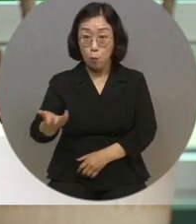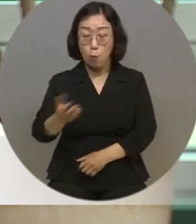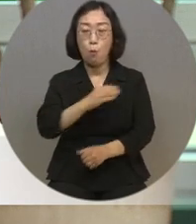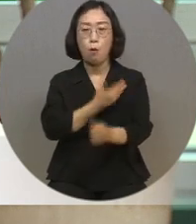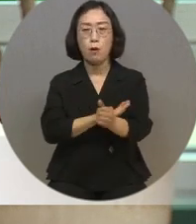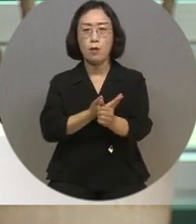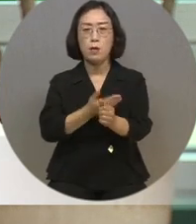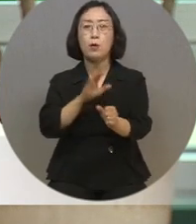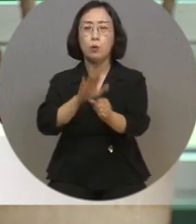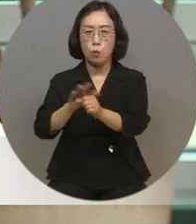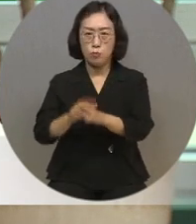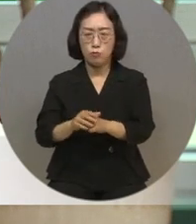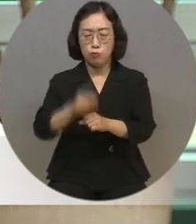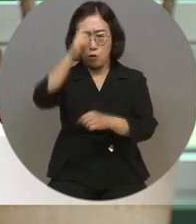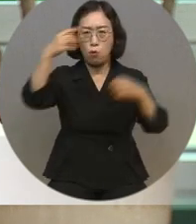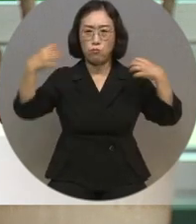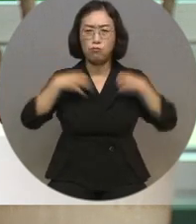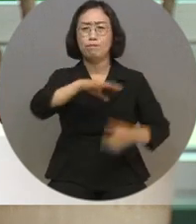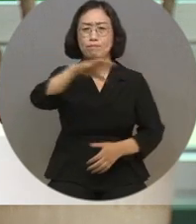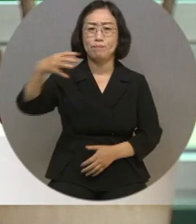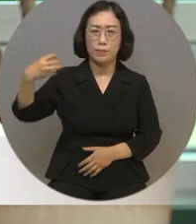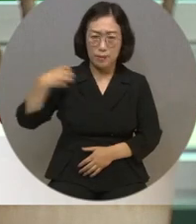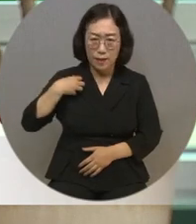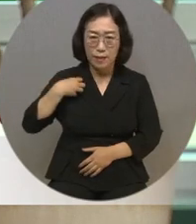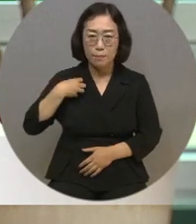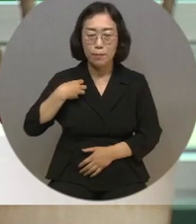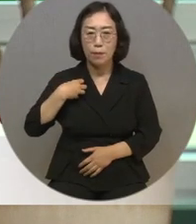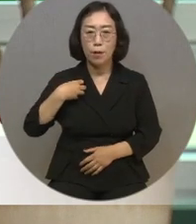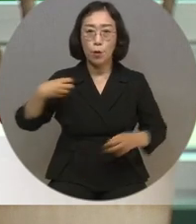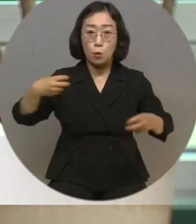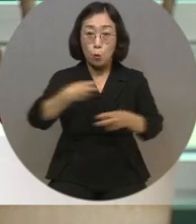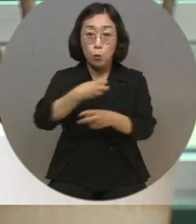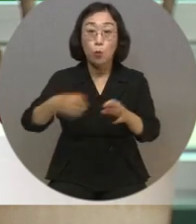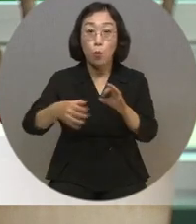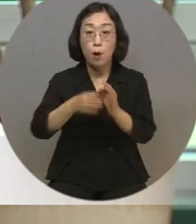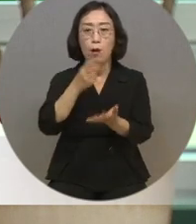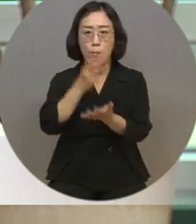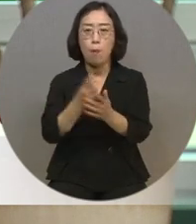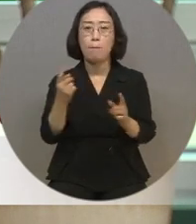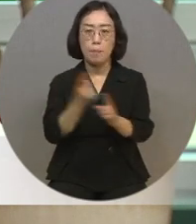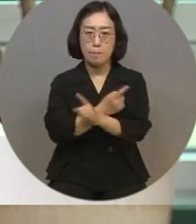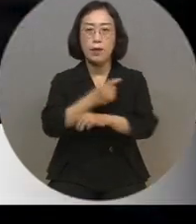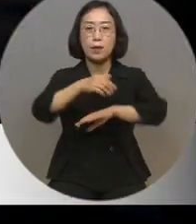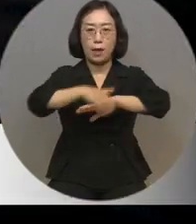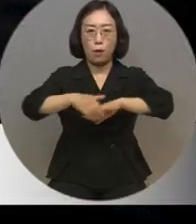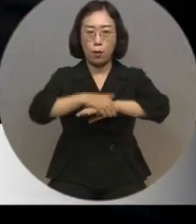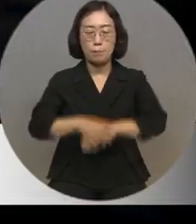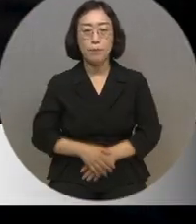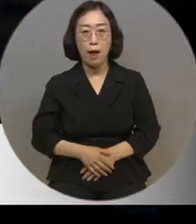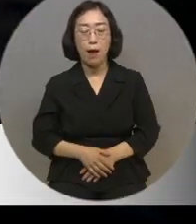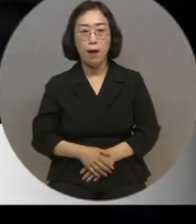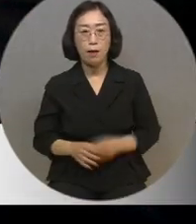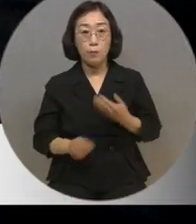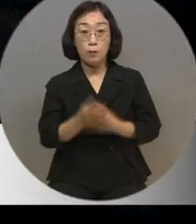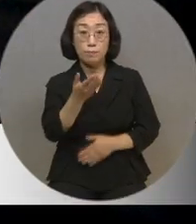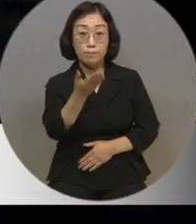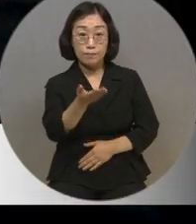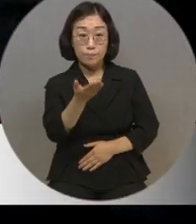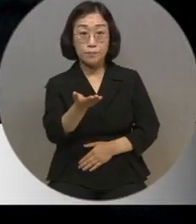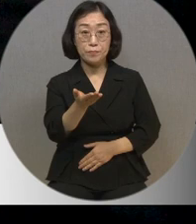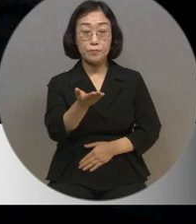국가가 책임지는 형태로 교통약자 이동편의증진법을 전면 개정하려고 합니다. 그렇다면